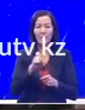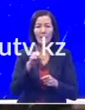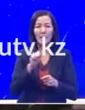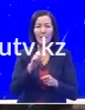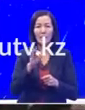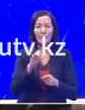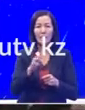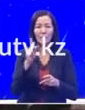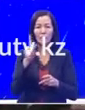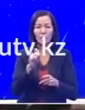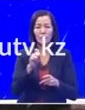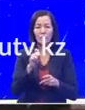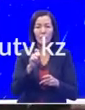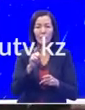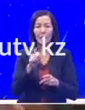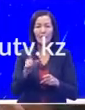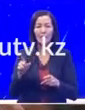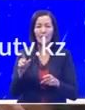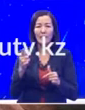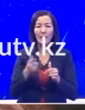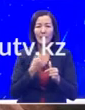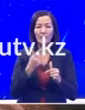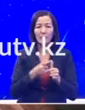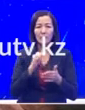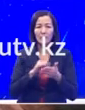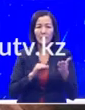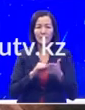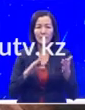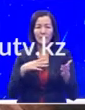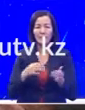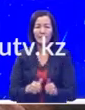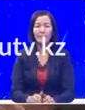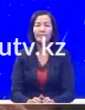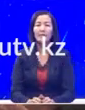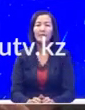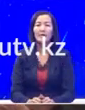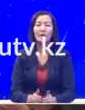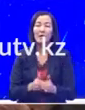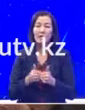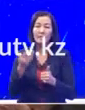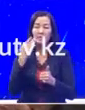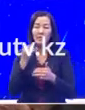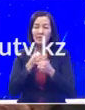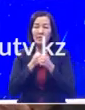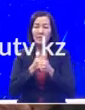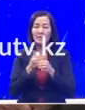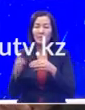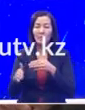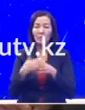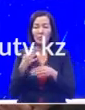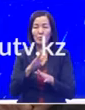100-ге жуық азаматтың аты тасқа қашалды. Жазықсыз қуғын сүргінге ұшырады мәңгілік сапардан қайтпаған жандарды ашаршылық құрбандарын